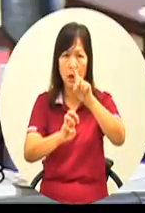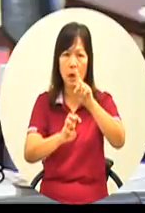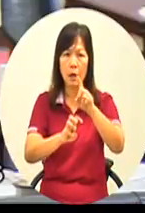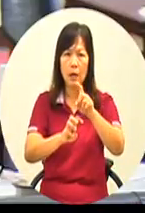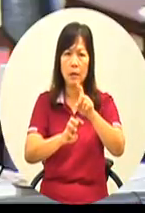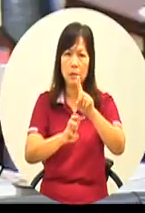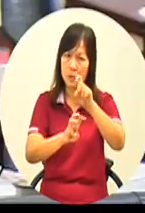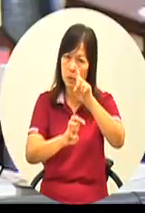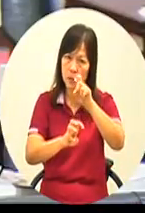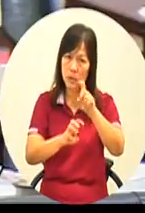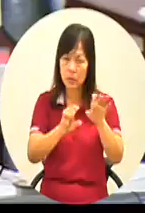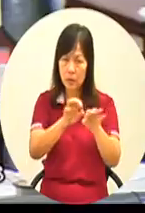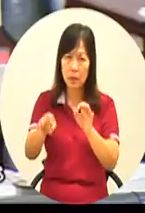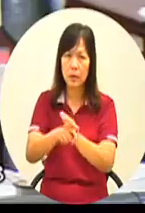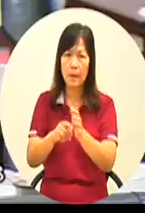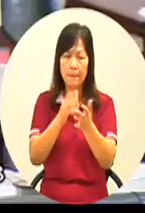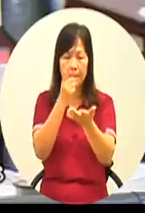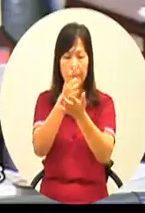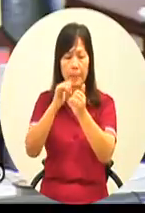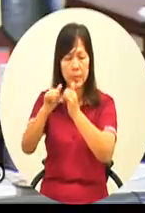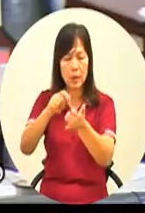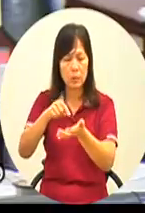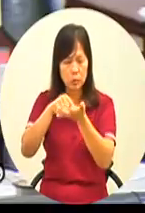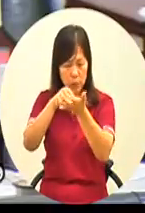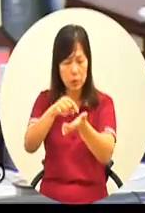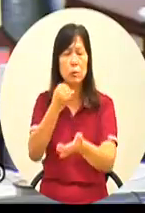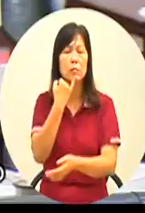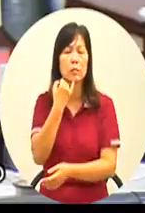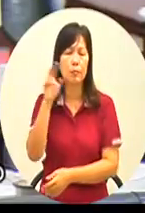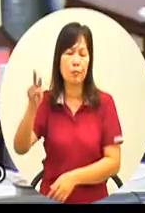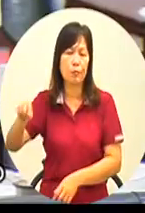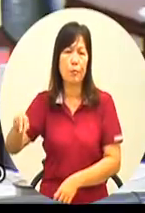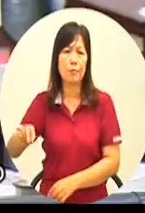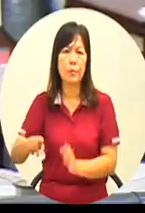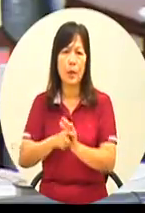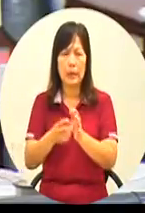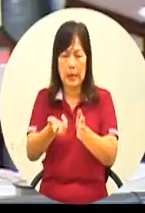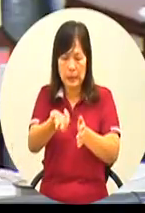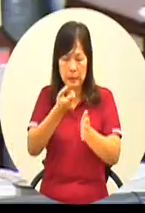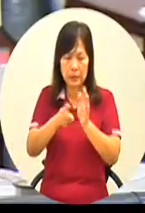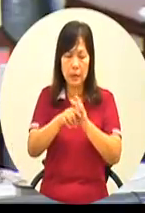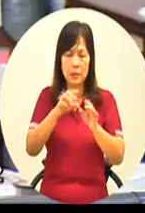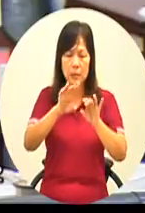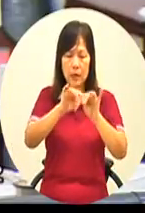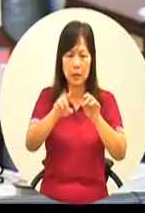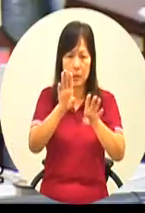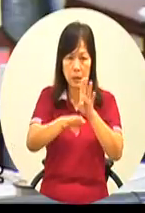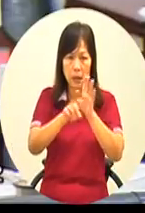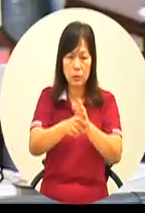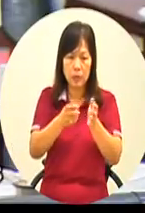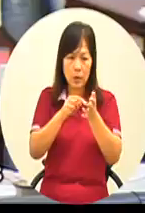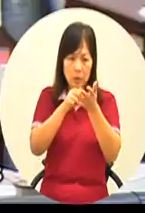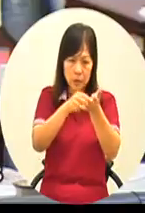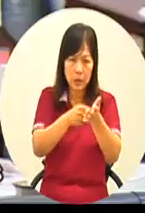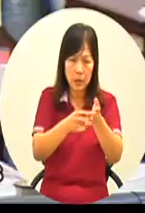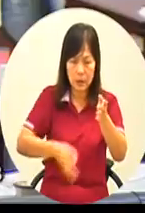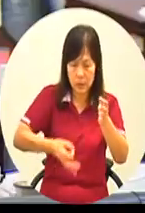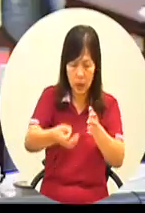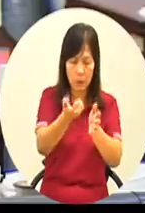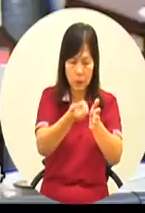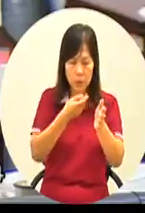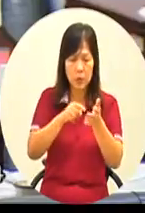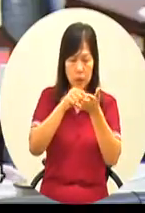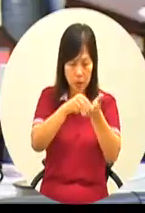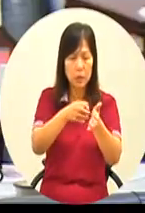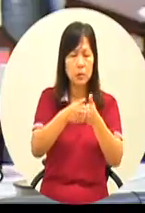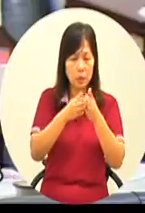到11月30号，民众都可以来提出申请。那以前呢是要在地价税申报前哈就要提出的，那现